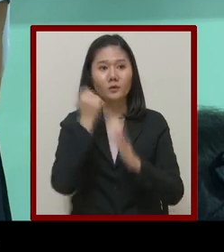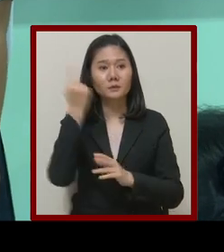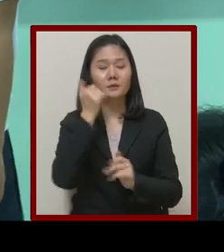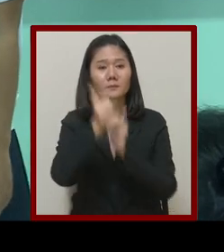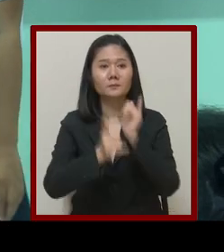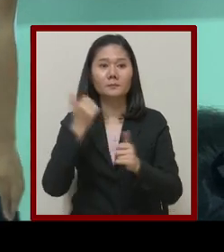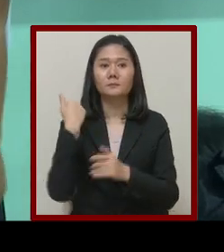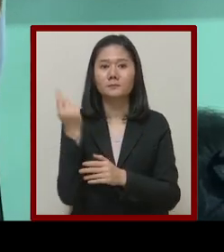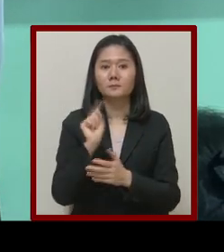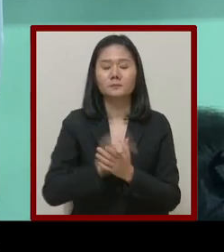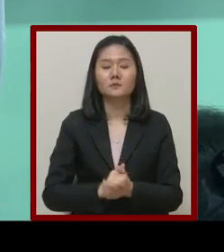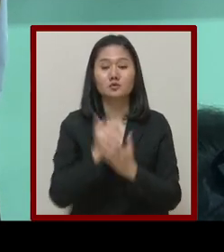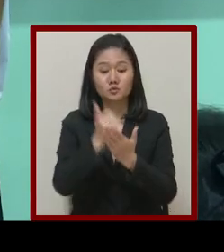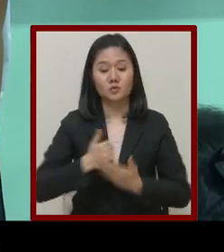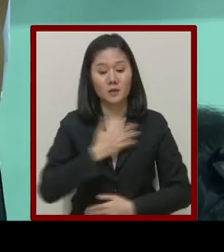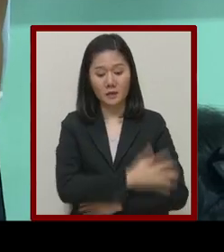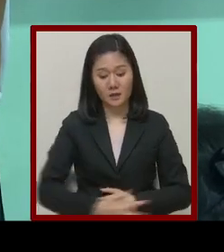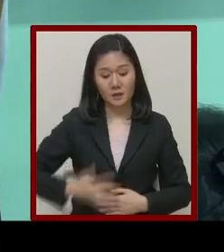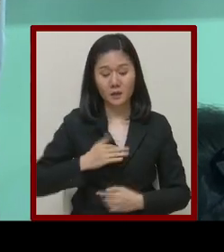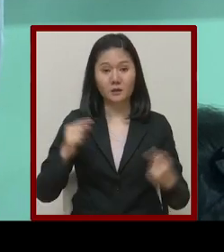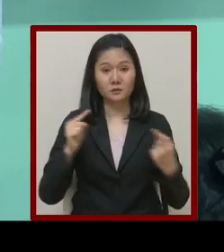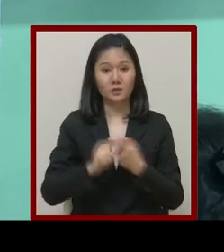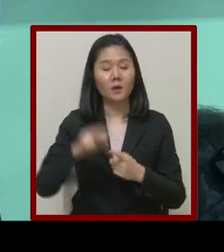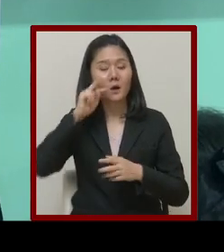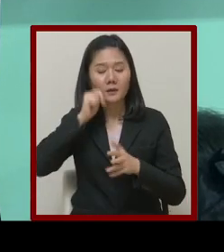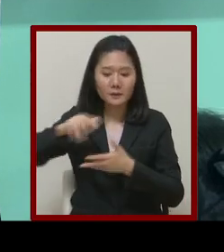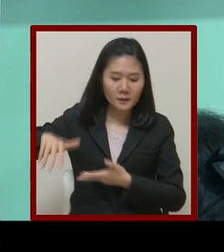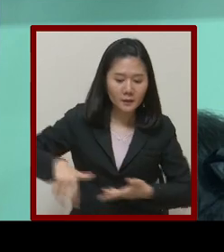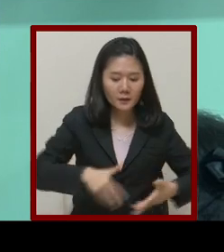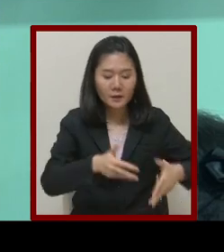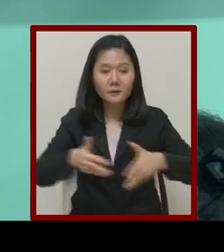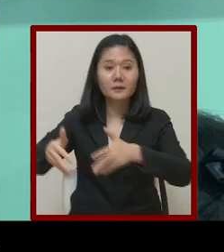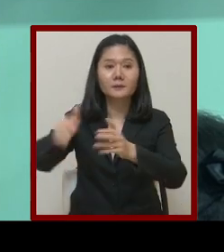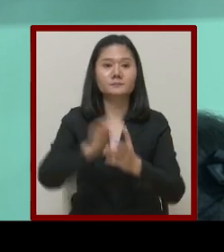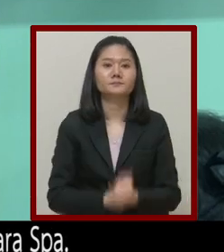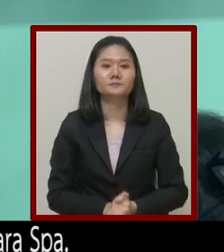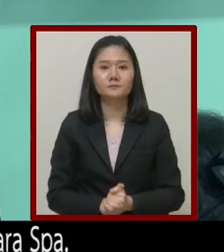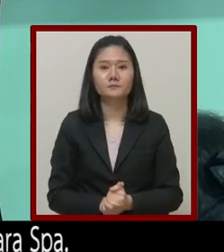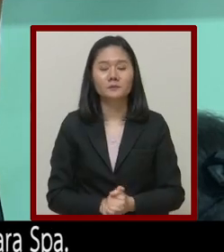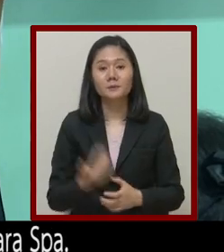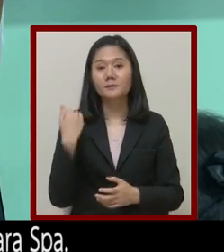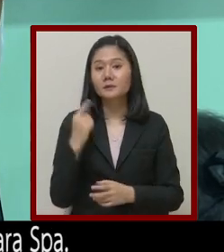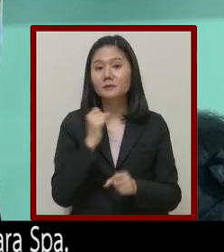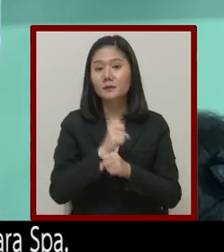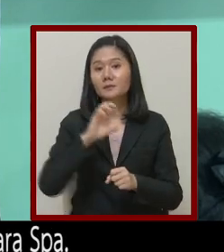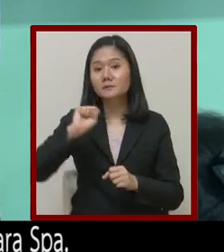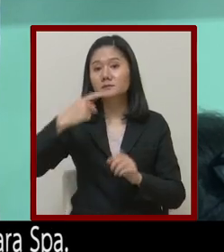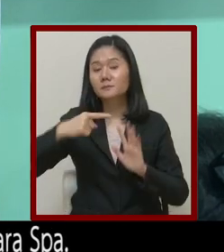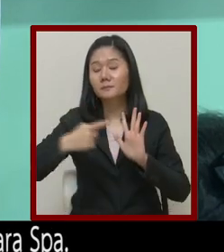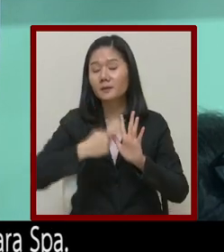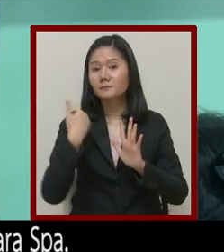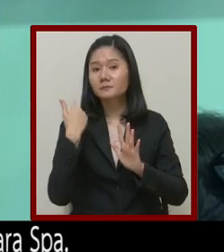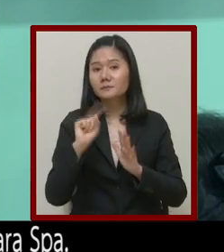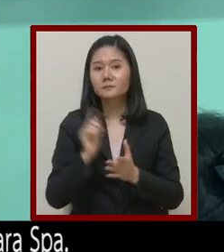ที่นี่นะคะจะได้บำบัดร่างกายด้วยสายน้ำที่เชอร์เอ็มสปานอกจากการทำสปานักท่องเที่ยวจะ